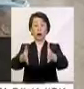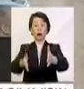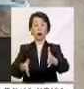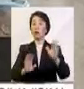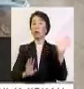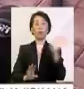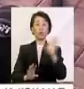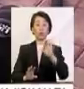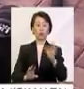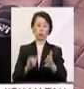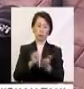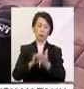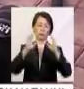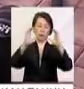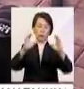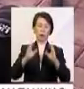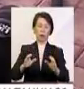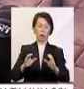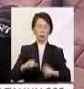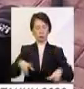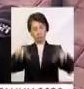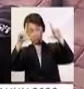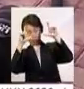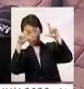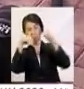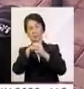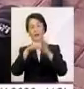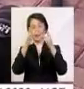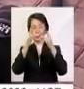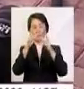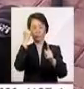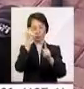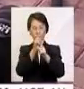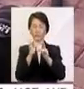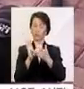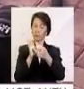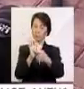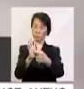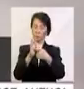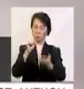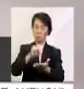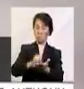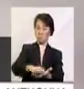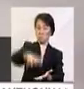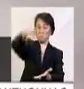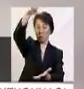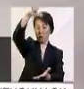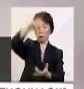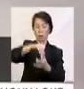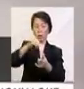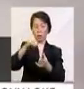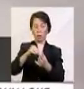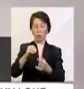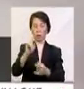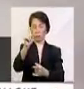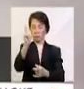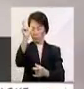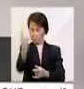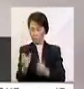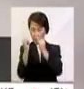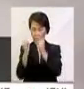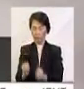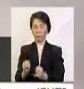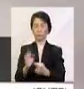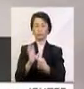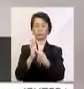ia merupakan trend gaya berfoto di media sosial yang bertujuan menunjukkan kemewahan atau obsesi seseorang individu.